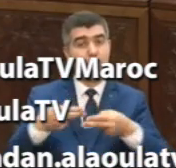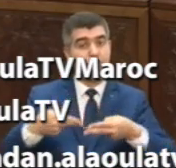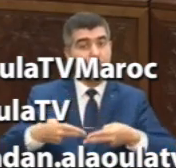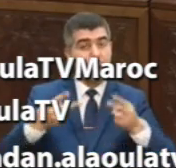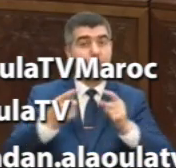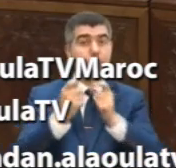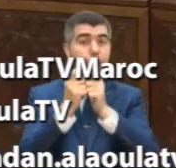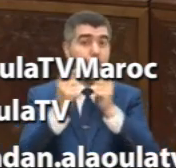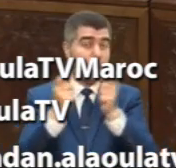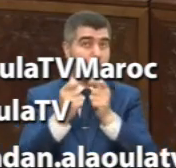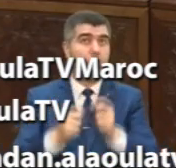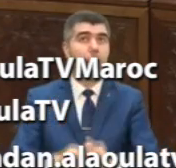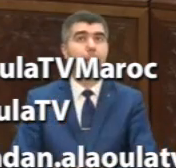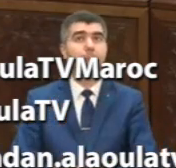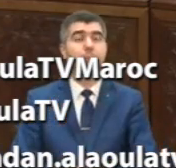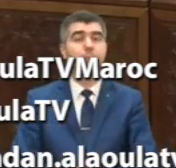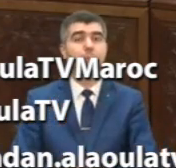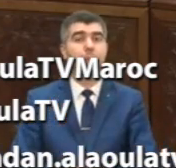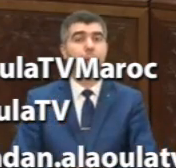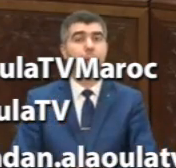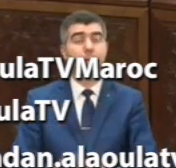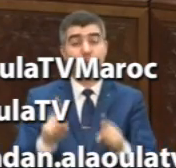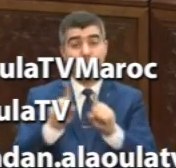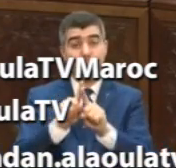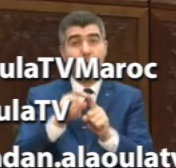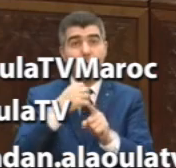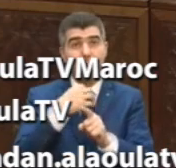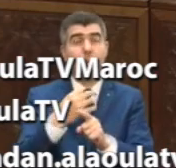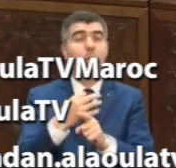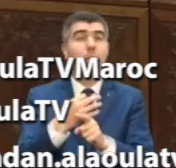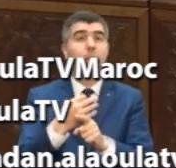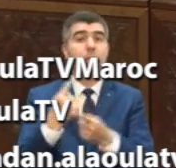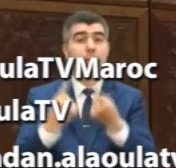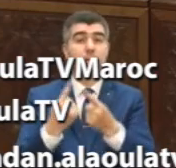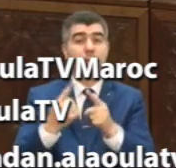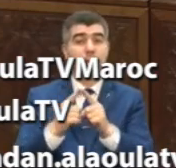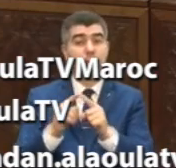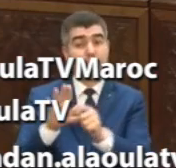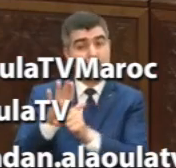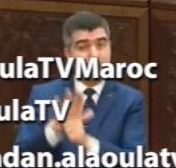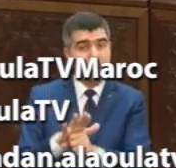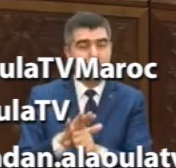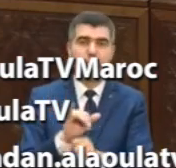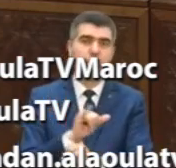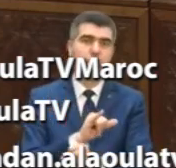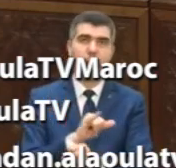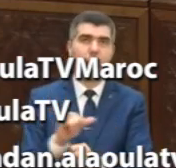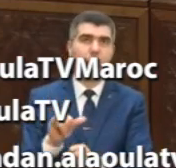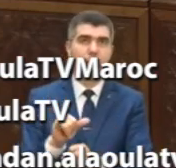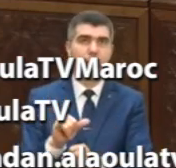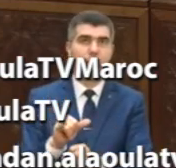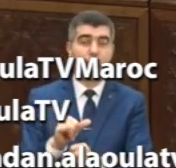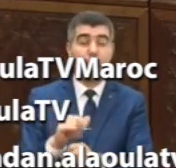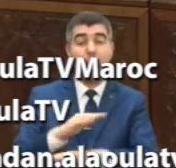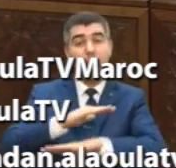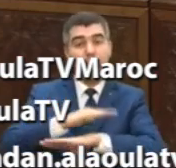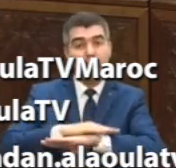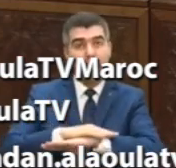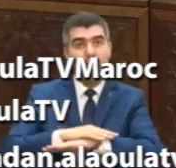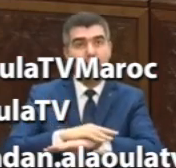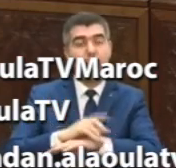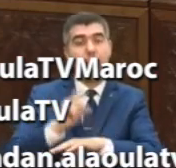وعطتها للشركات، ماشي باش تساهم في تدهور أوضاعهم الاجتماعية، على الأقل واش كتحترم الحد